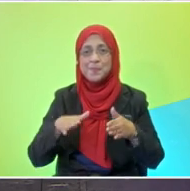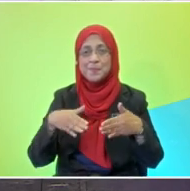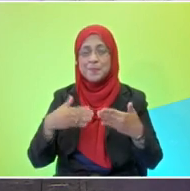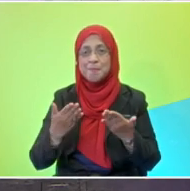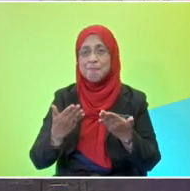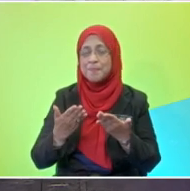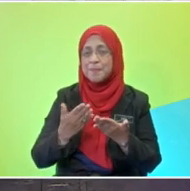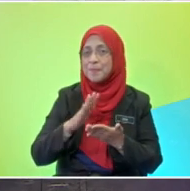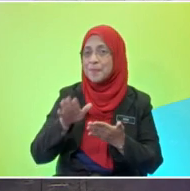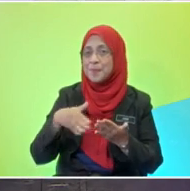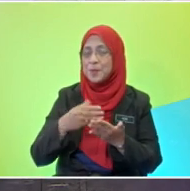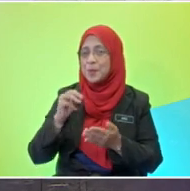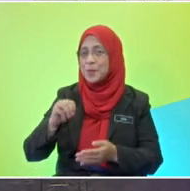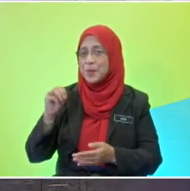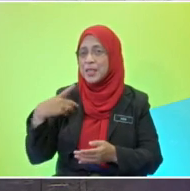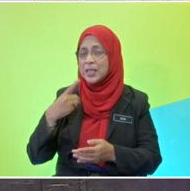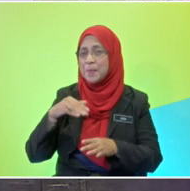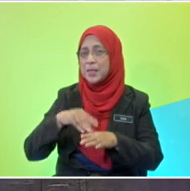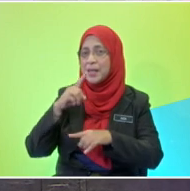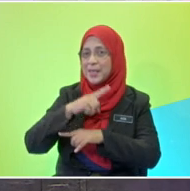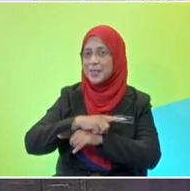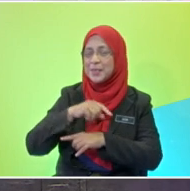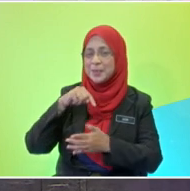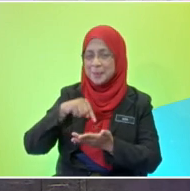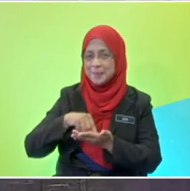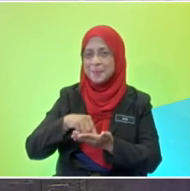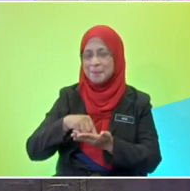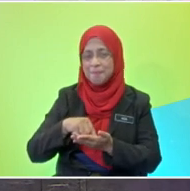keseluruhan murid-murid kita pada hari ini